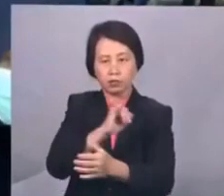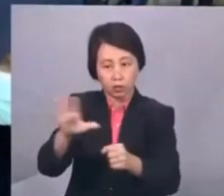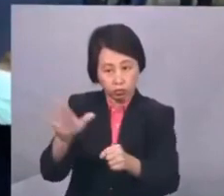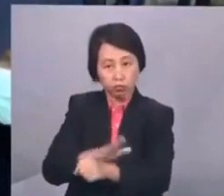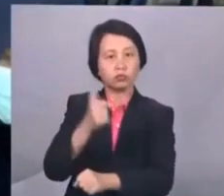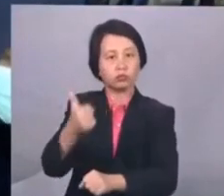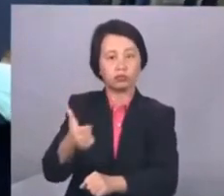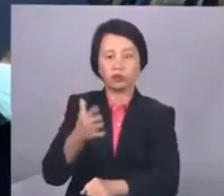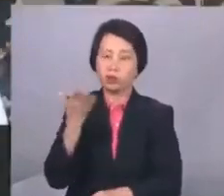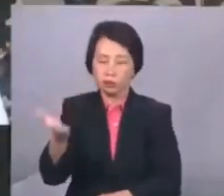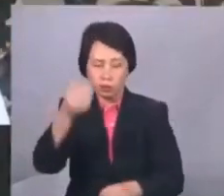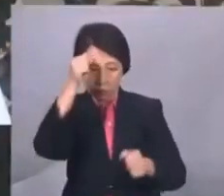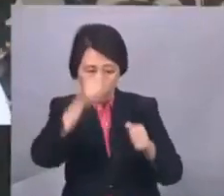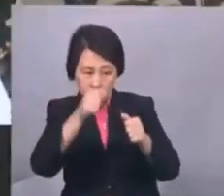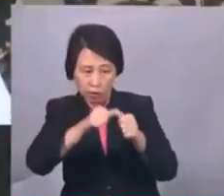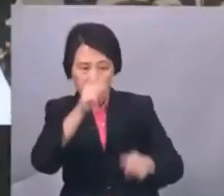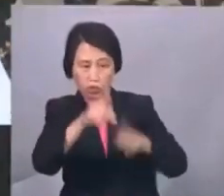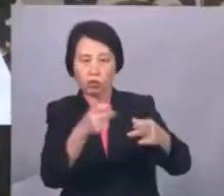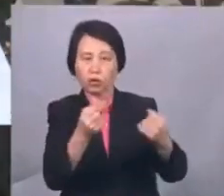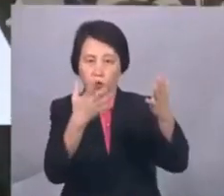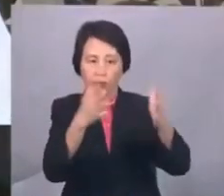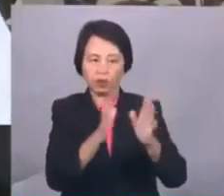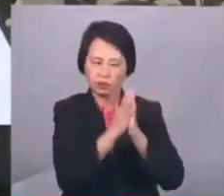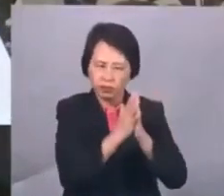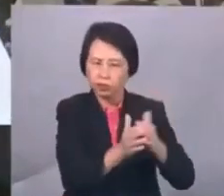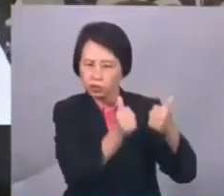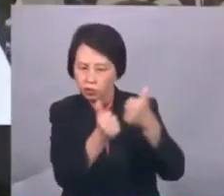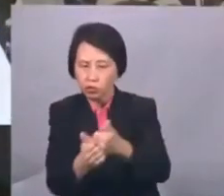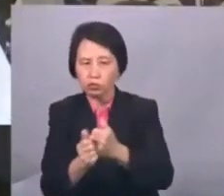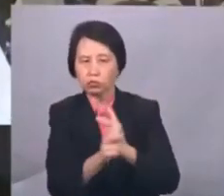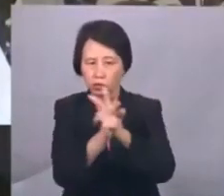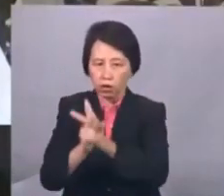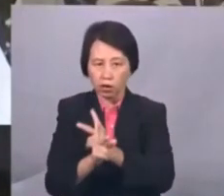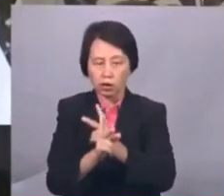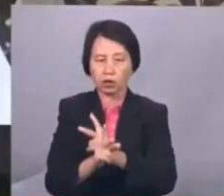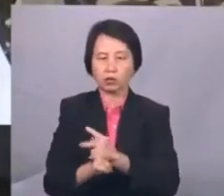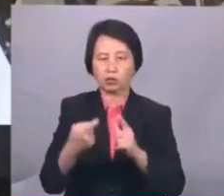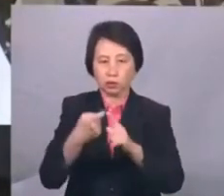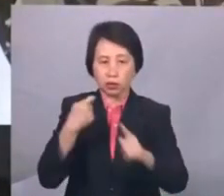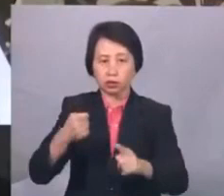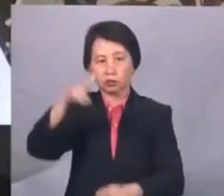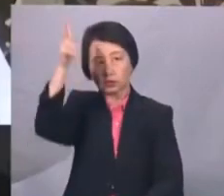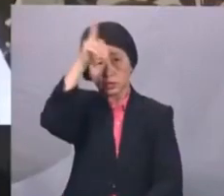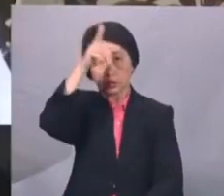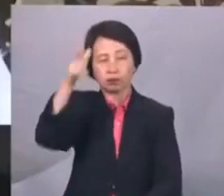mencukupi beliau mengingatkan orang ramai agar memasuki kawanan yang dikenakan